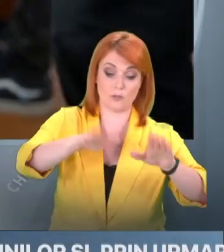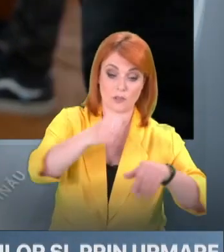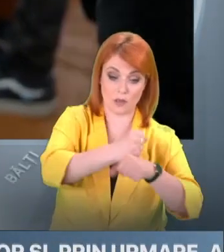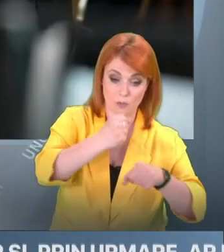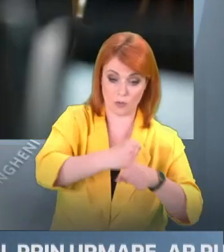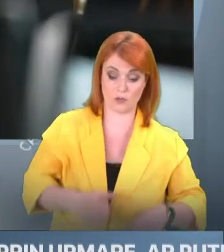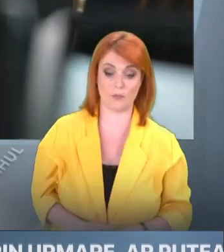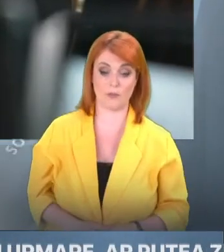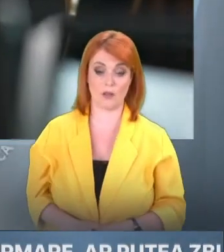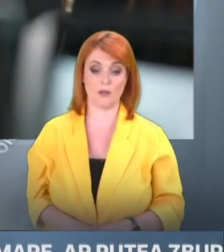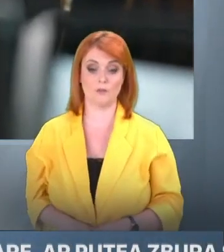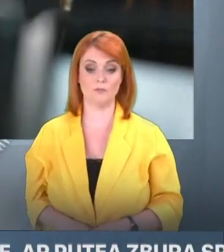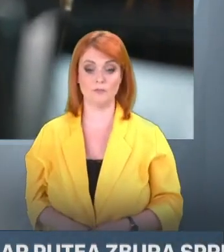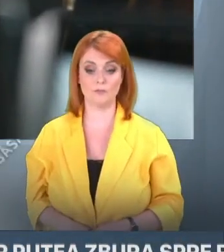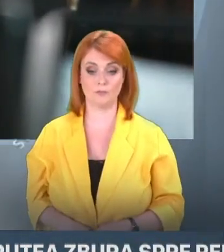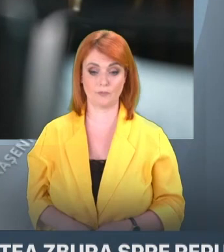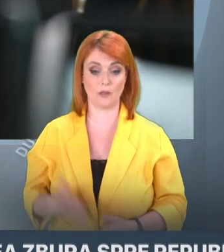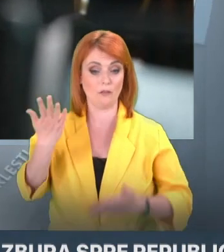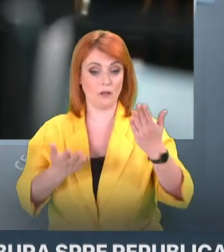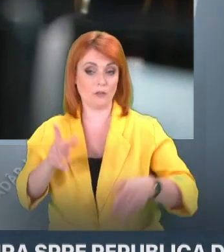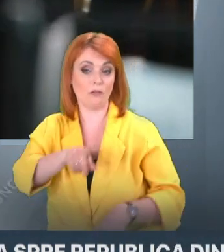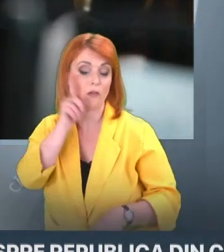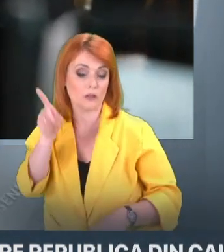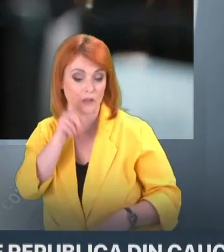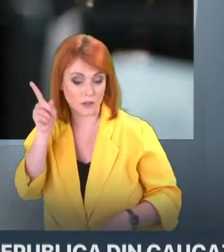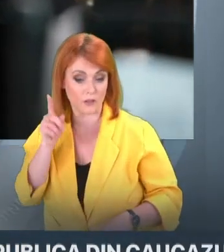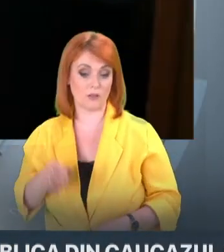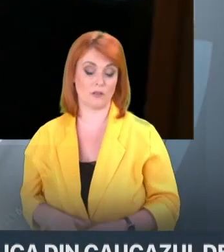atractivi pe piața muncii. Deci, dacă tinerii